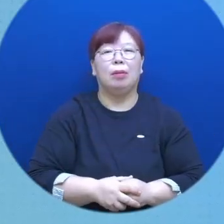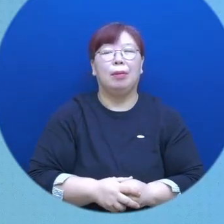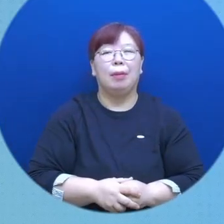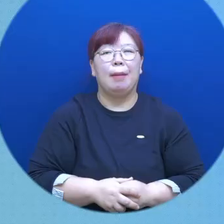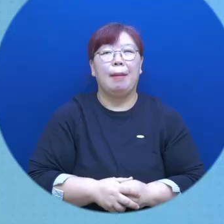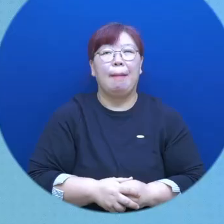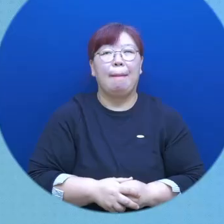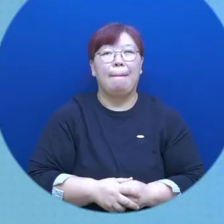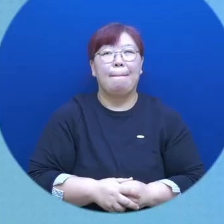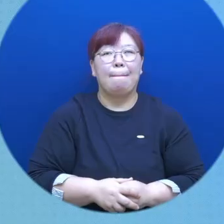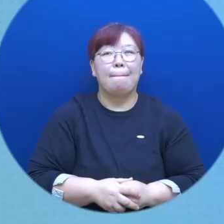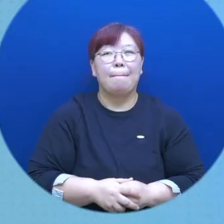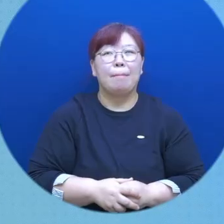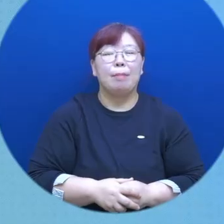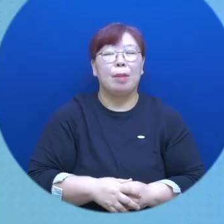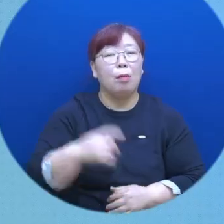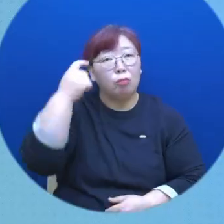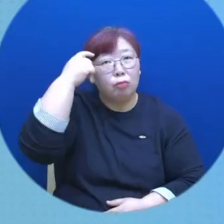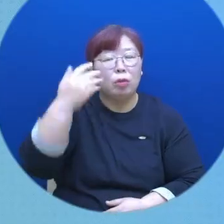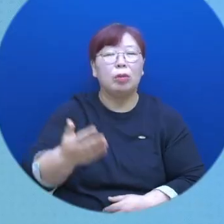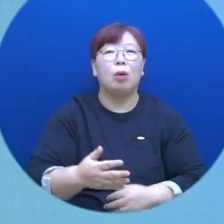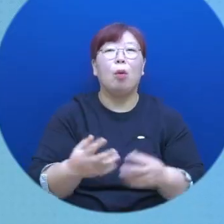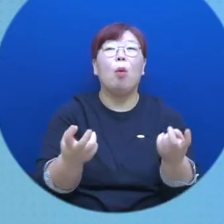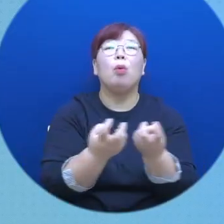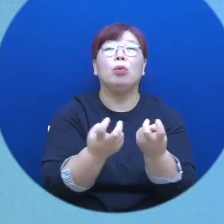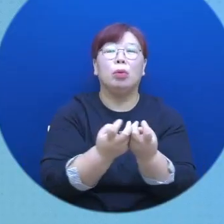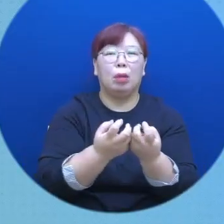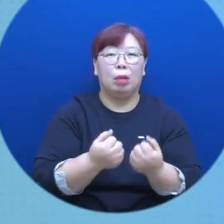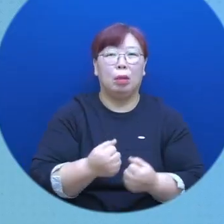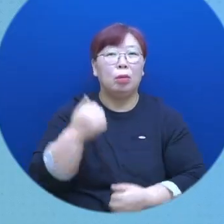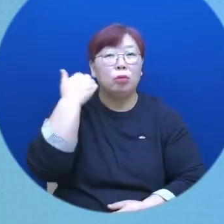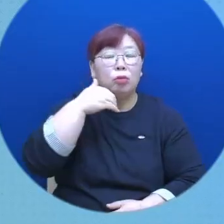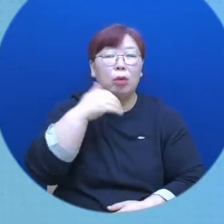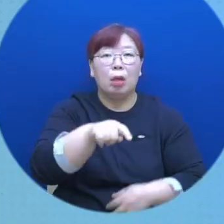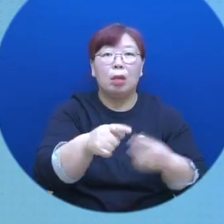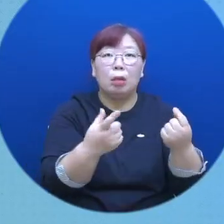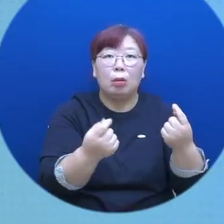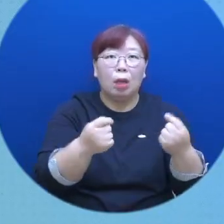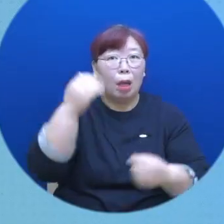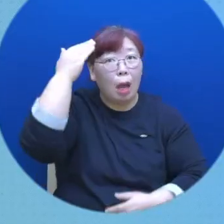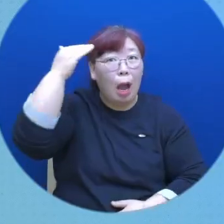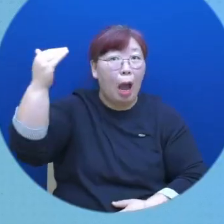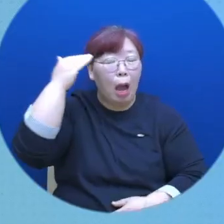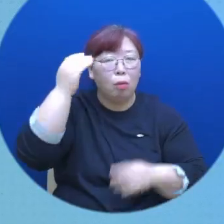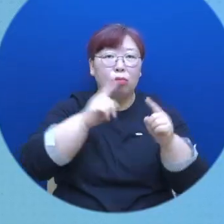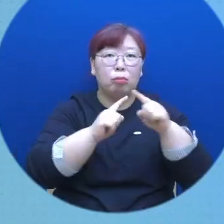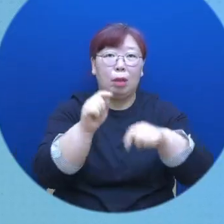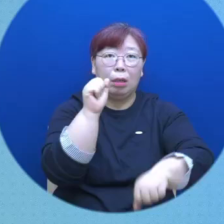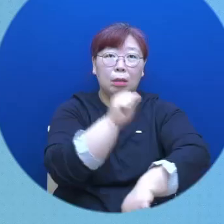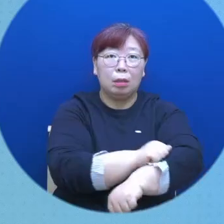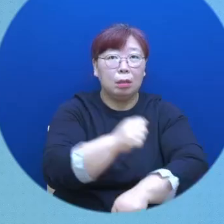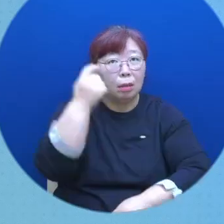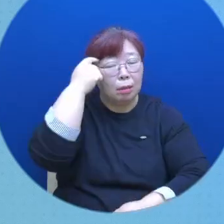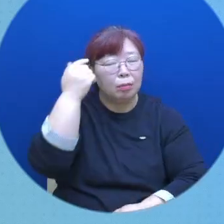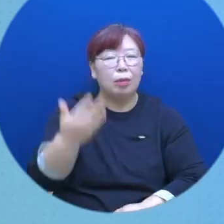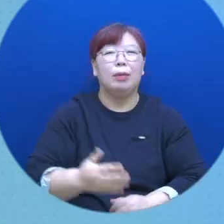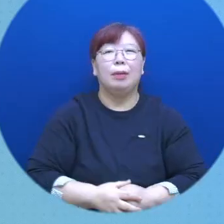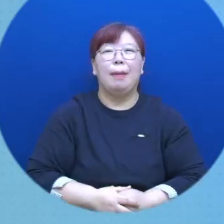놓았어요. 그래서 물었어요. 아니, 누가 이렇게 한국어를 잘하세요?